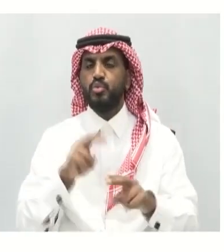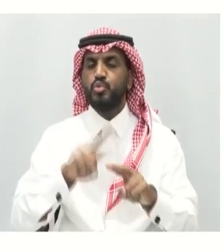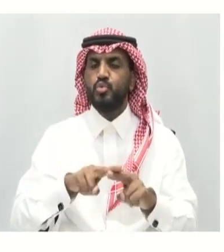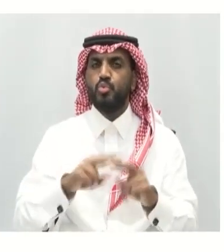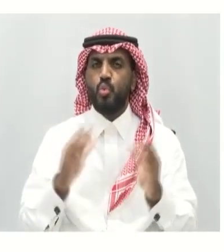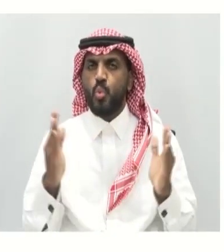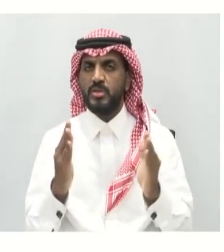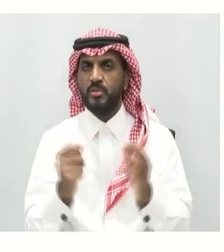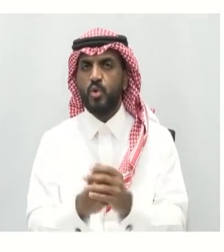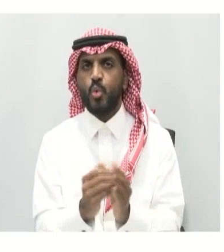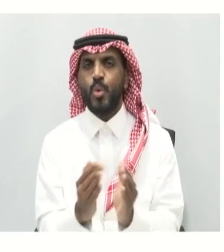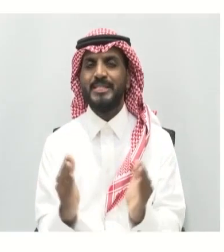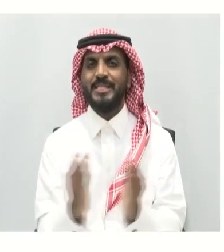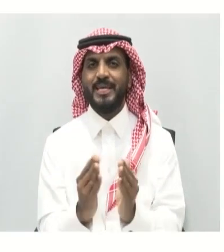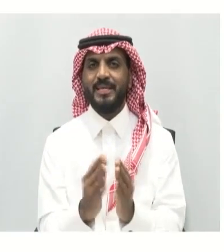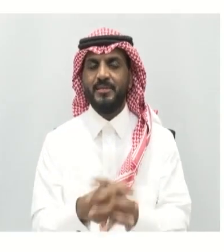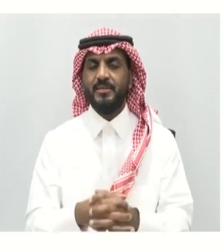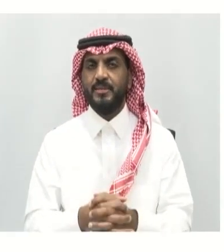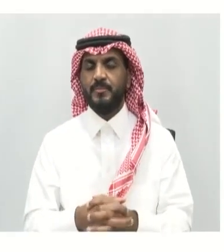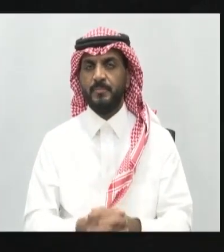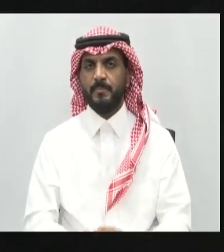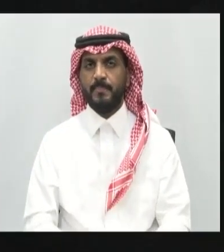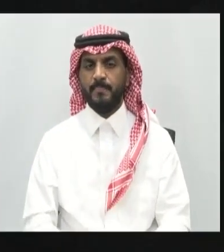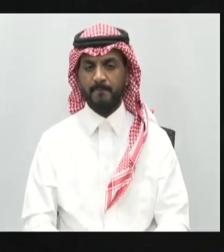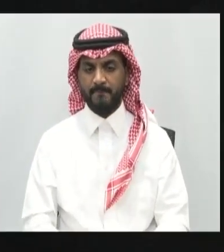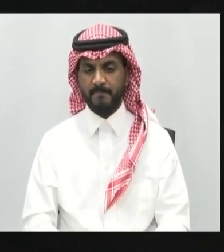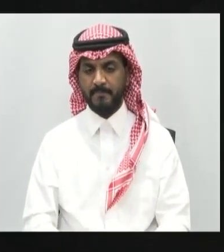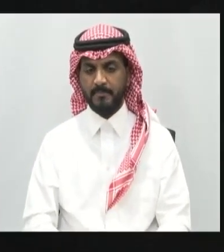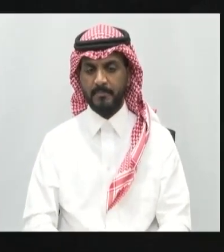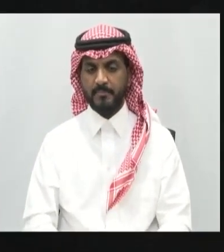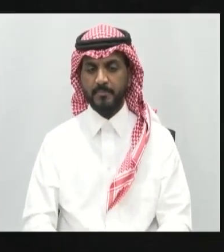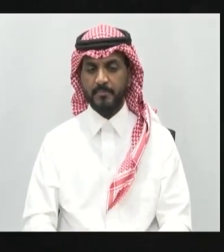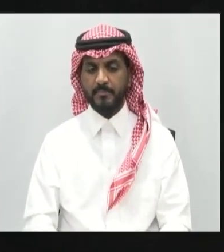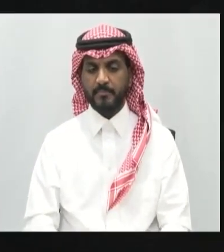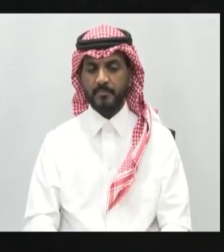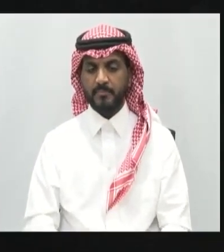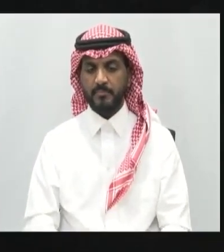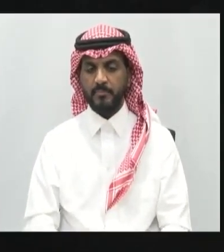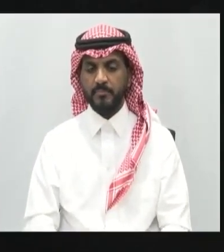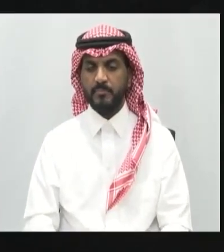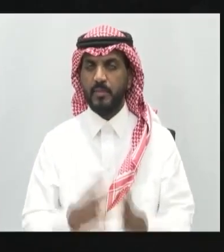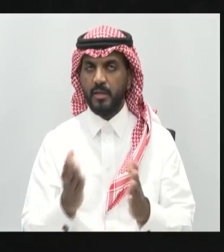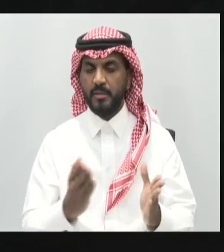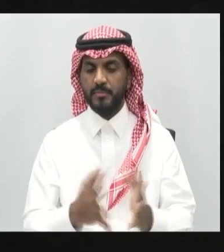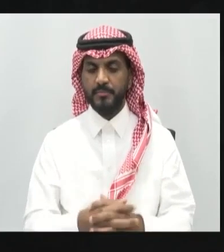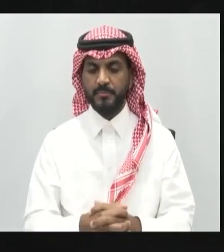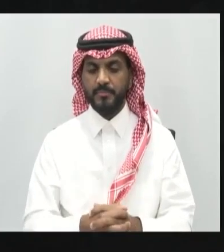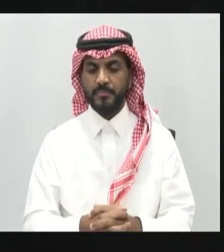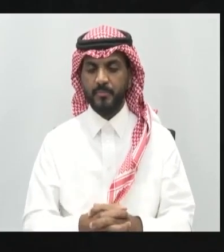متوسطه في نجوم احجامها صغيره طيب نيجي نشوف مع بعض